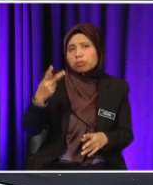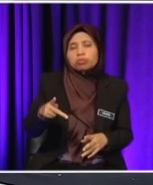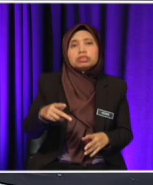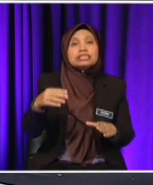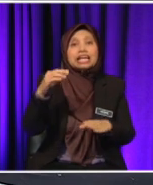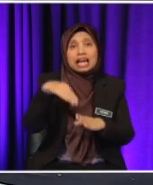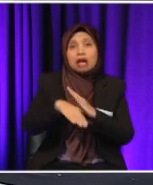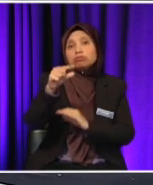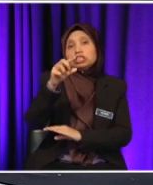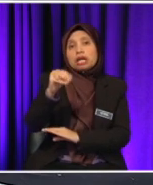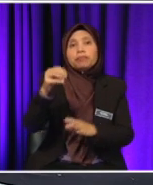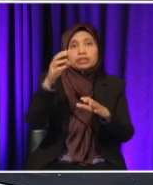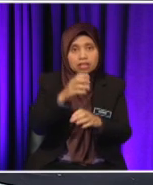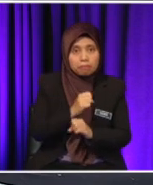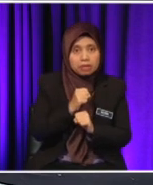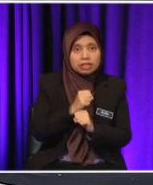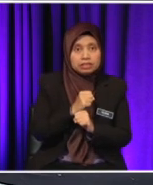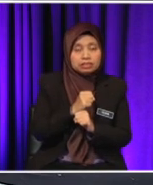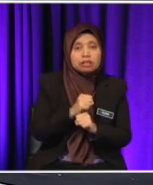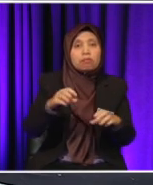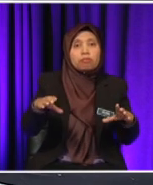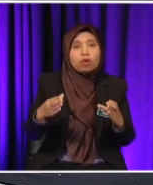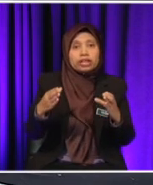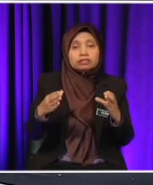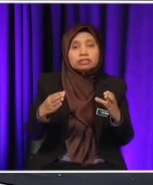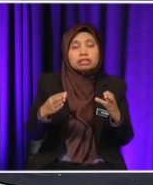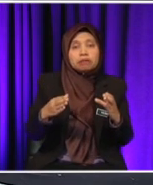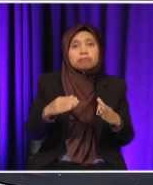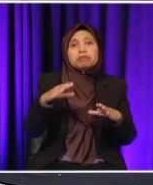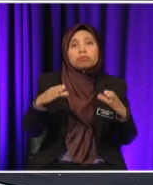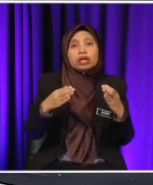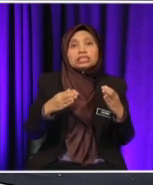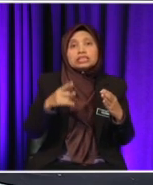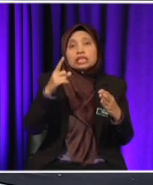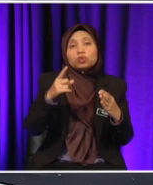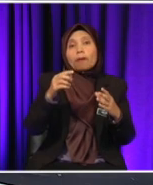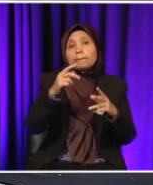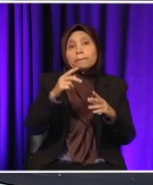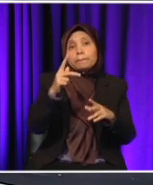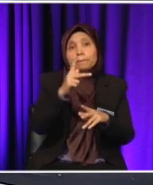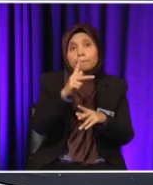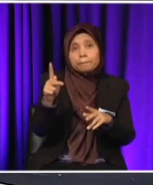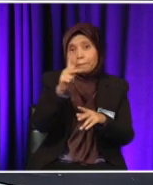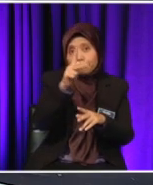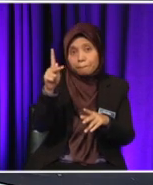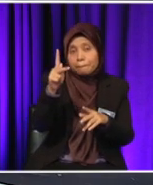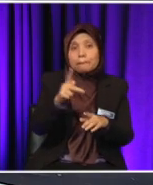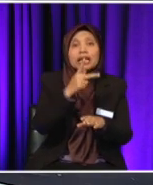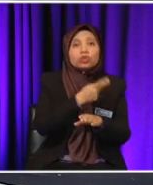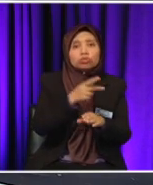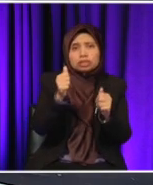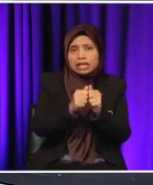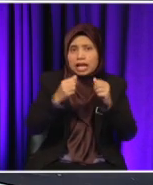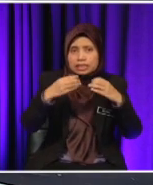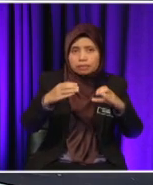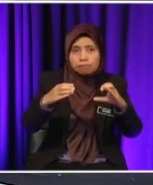kalian dapat membuat ataupun membina serangga pantun dengan pantas sekali berdasarkan peristiwa